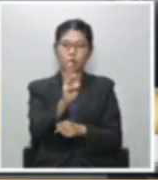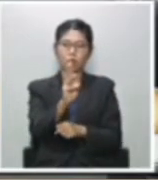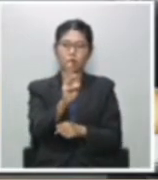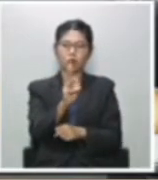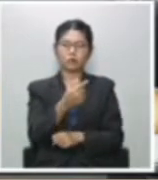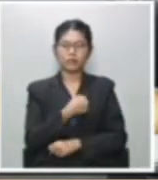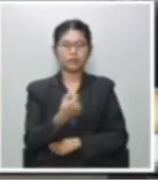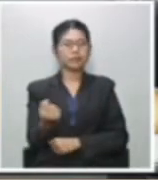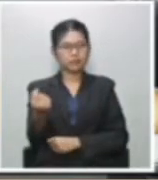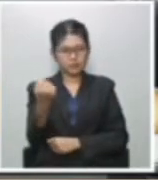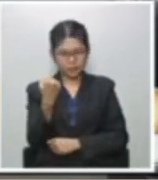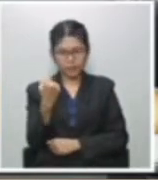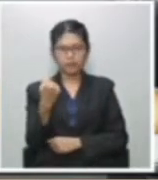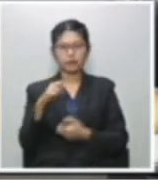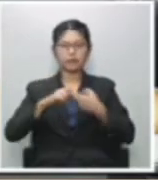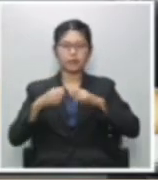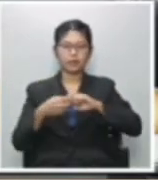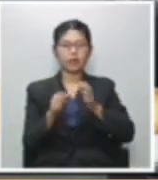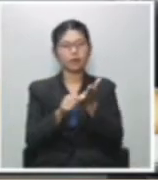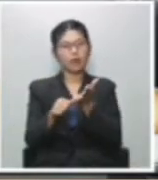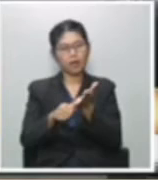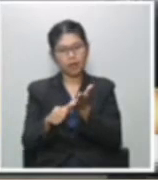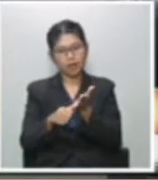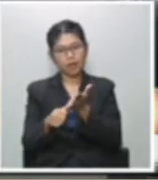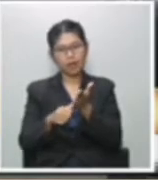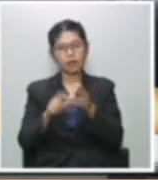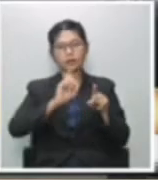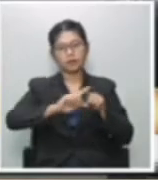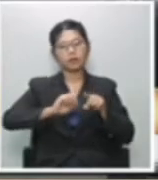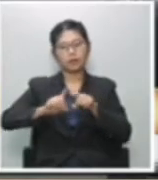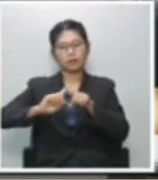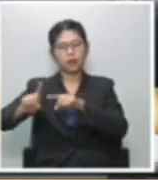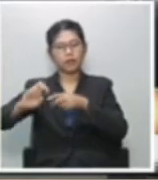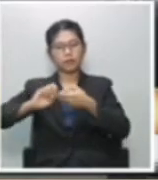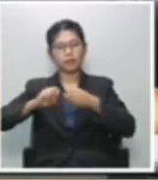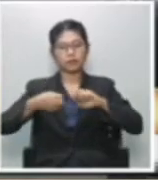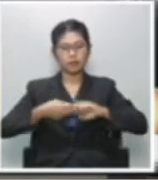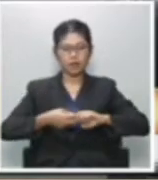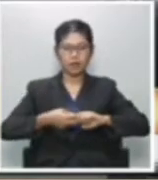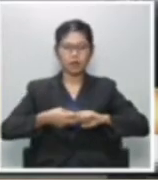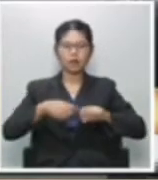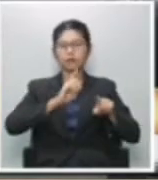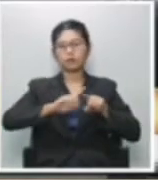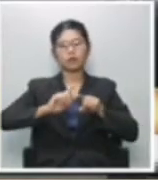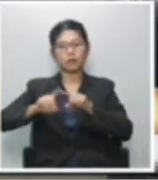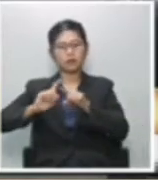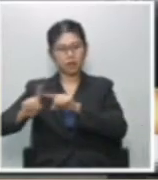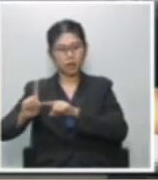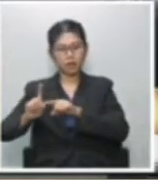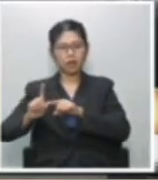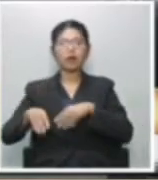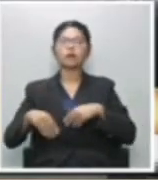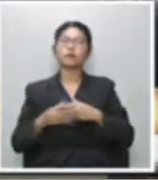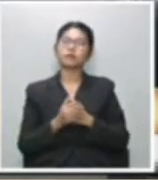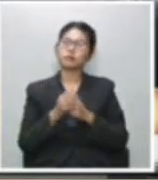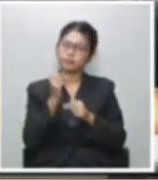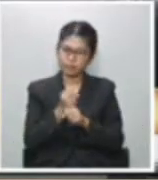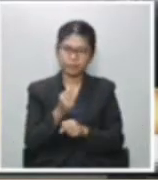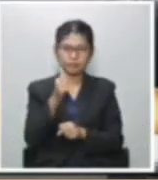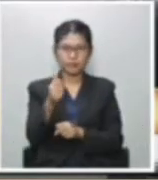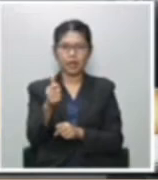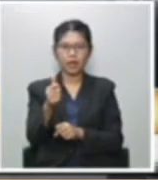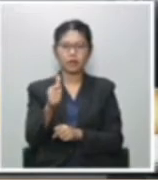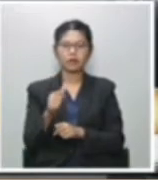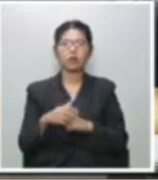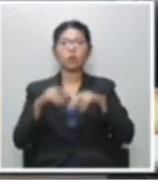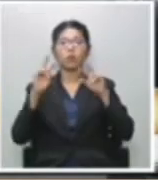ใจหรือเกิดว่าท่านคงจะแก้ปัญหาเรื่องต่างๆเกี่ยวกับเรื่องมันบับทุกบำรุงสุขให้กับพี่น้องประชาชนกระทู้